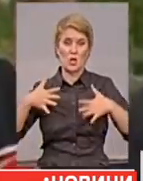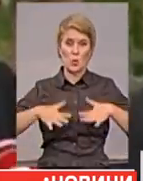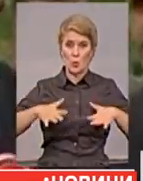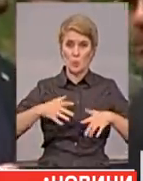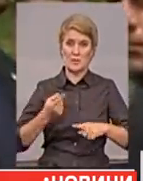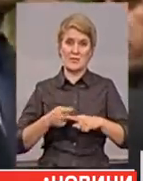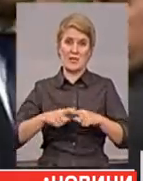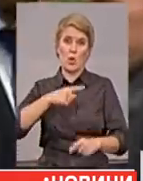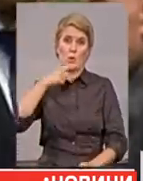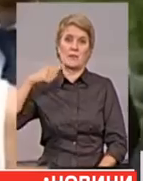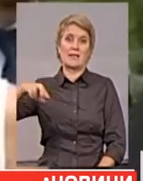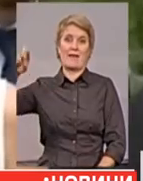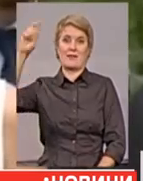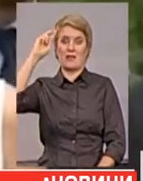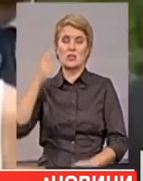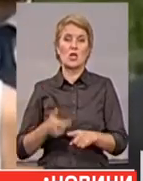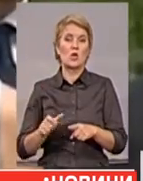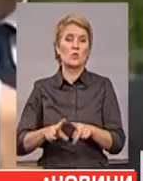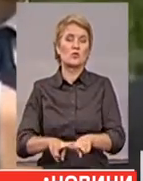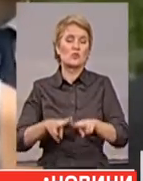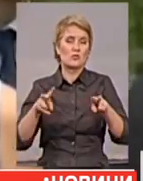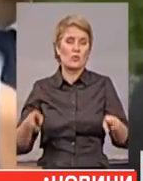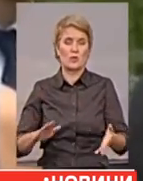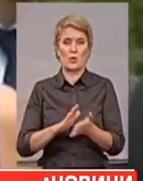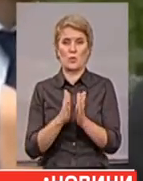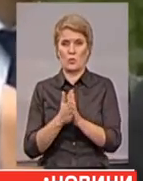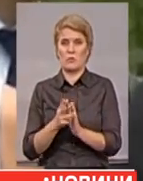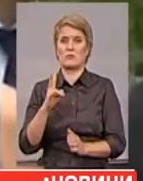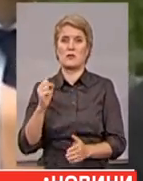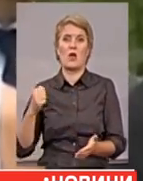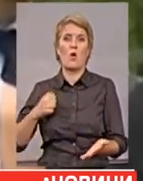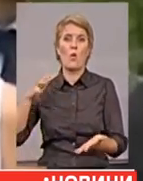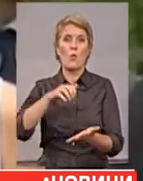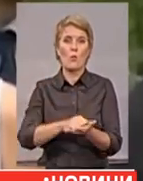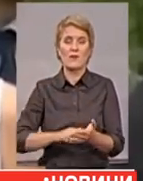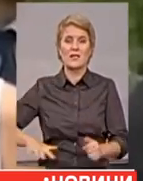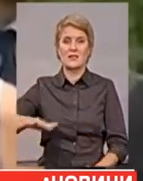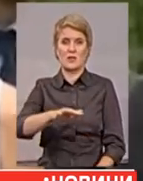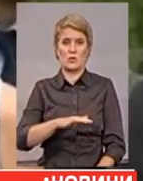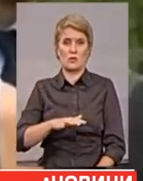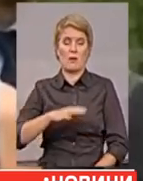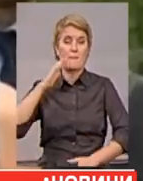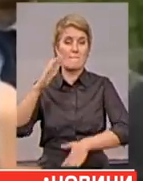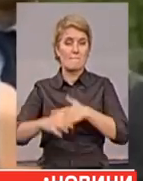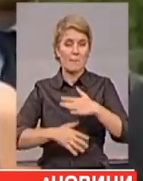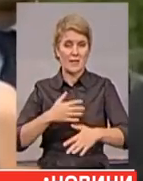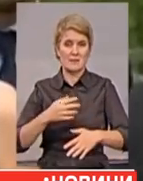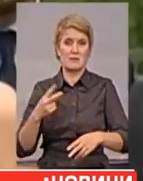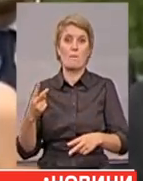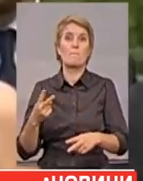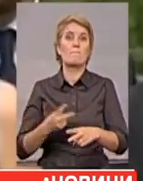це Російська Федерація. Дуже схожа ситуація на окупованих територіях. Безлад,